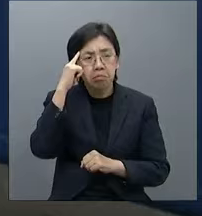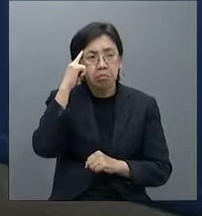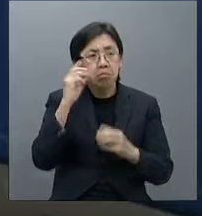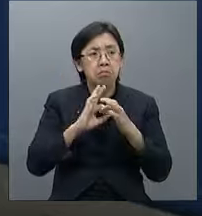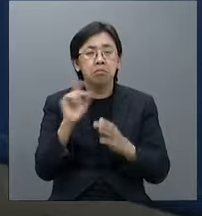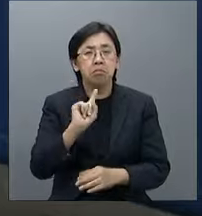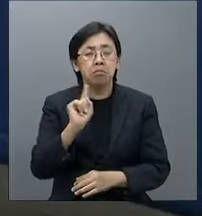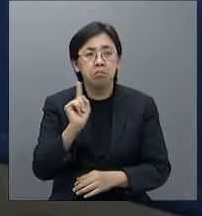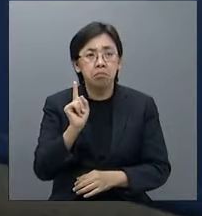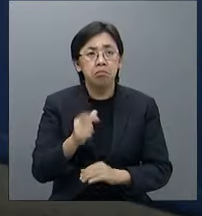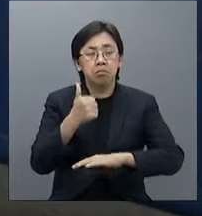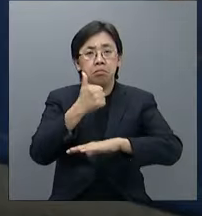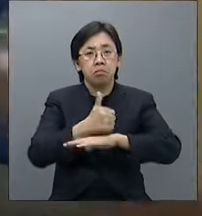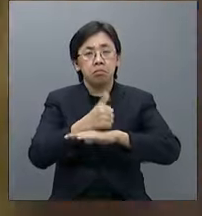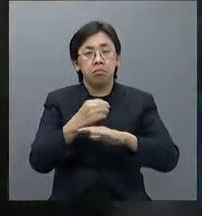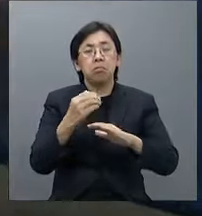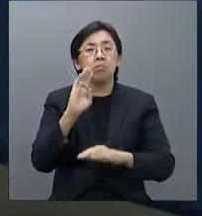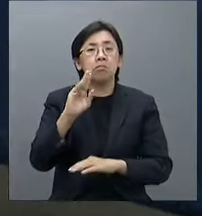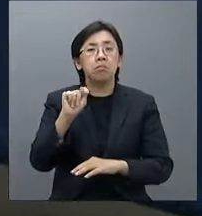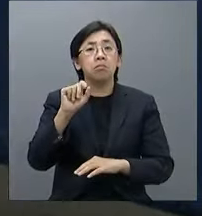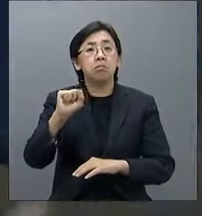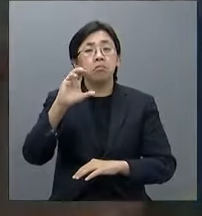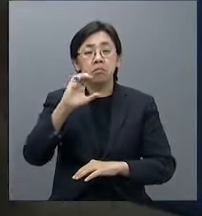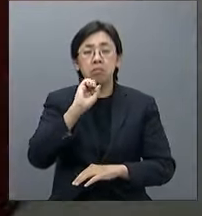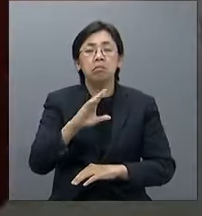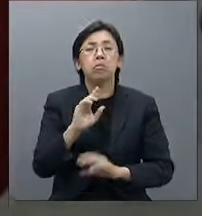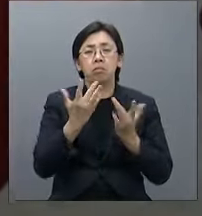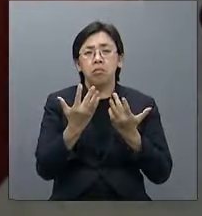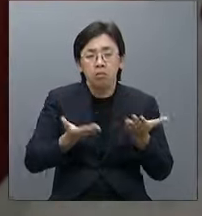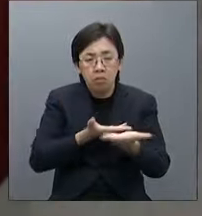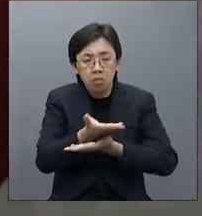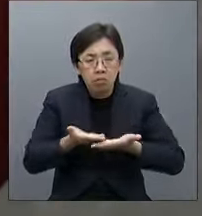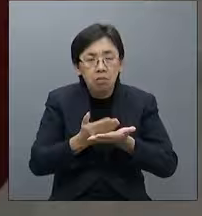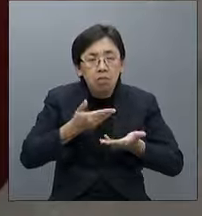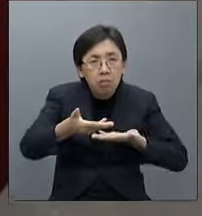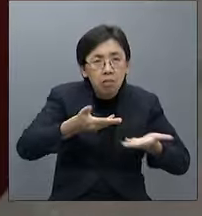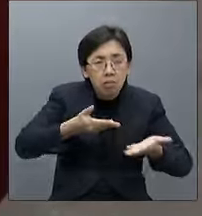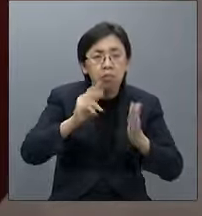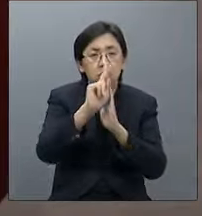ไม่ผู้บริหาร BTSC บอกว่าทุกประเด็นต้องขอหารือฝ่ายกฎหมายก่อนค่ะ